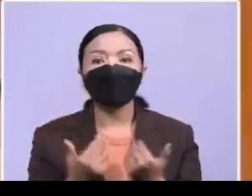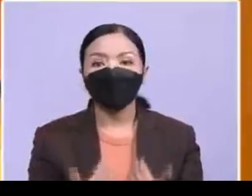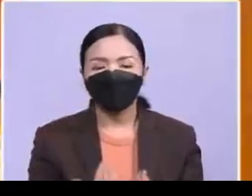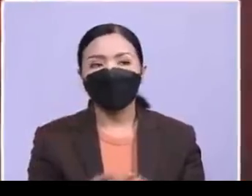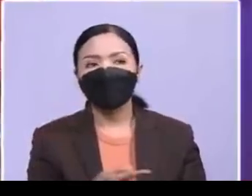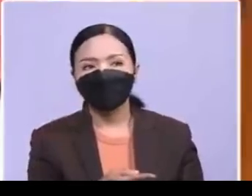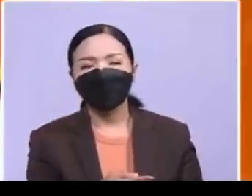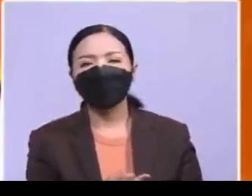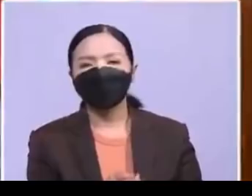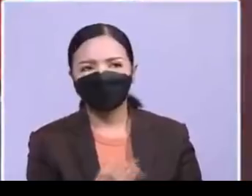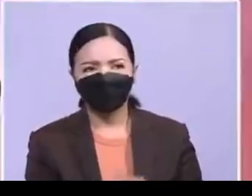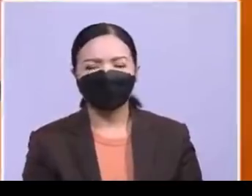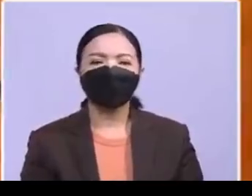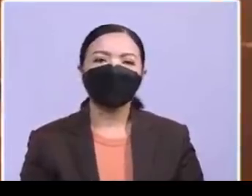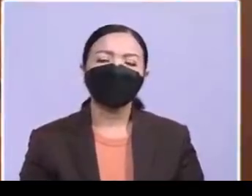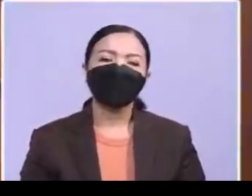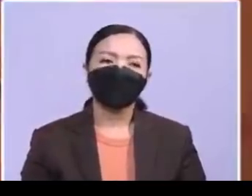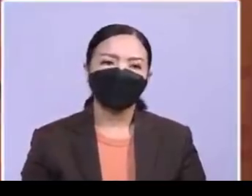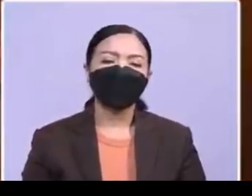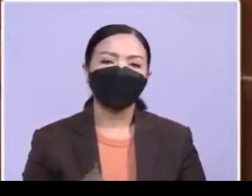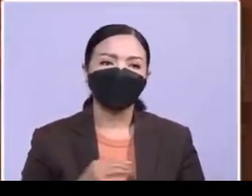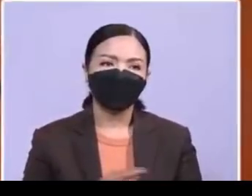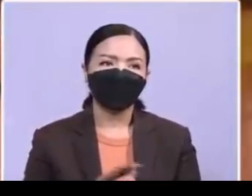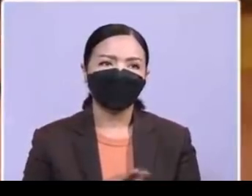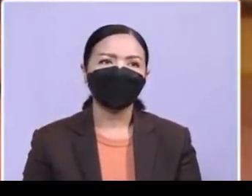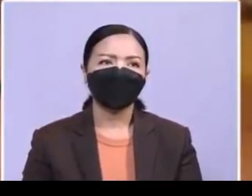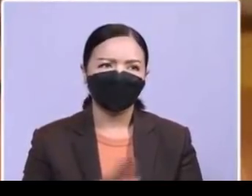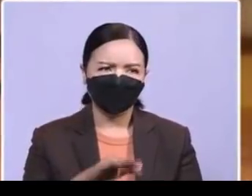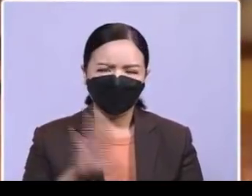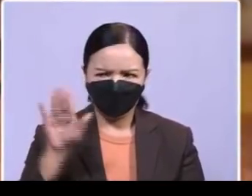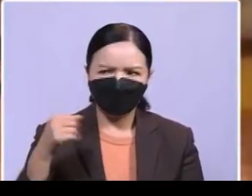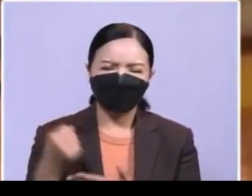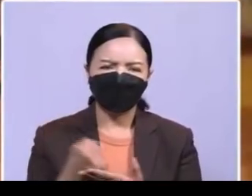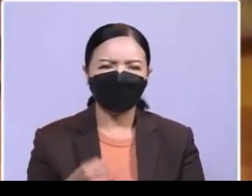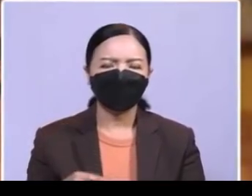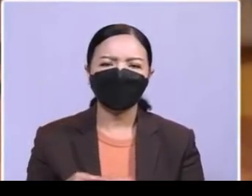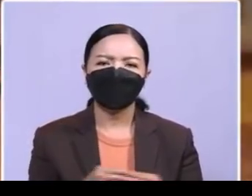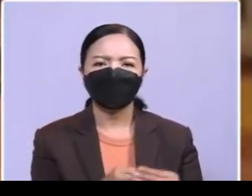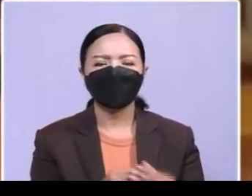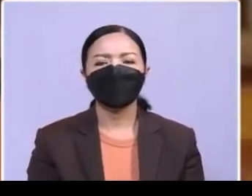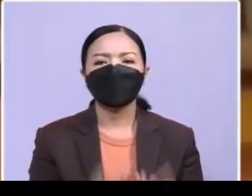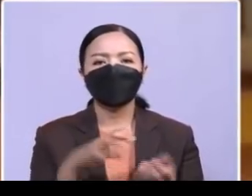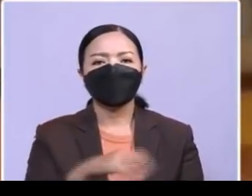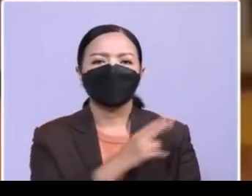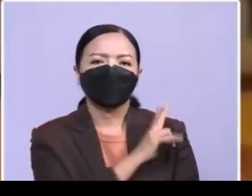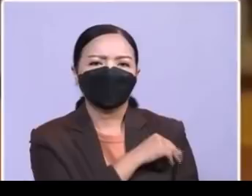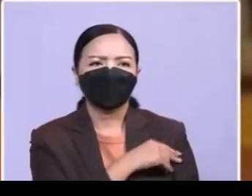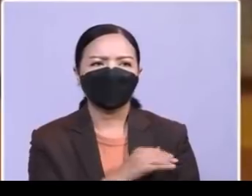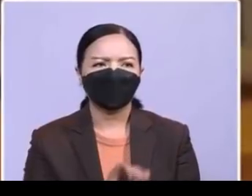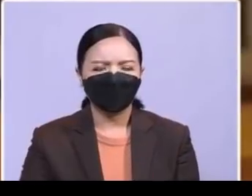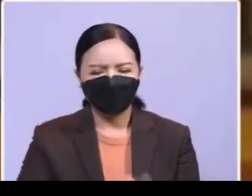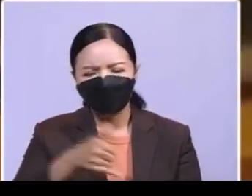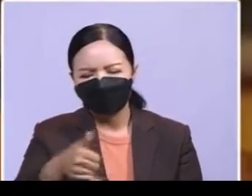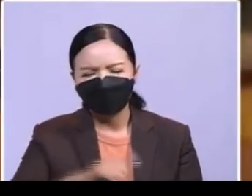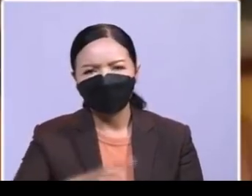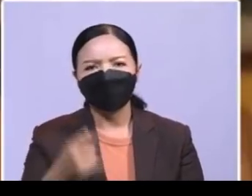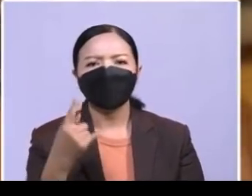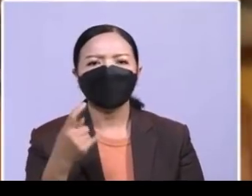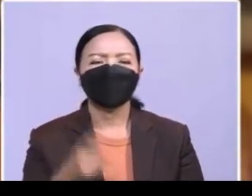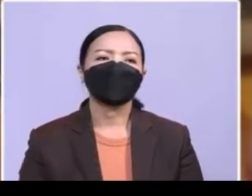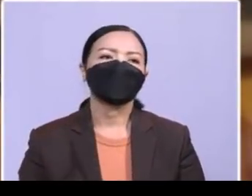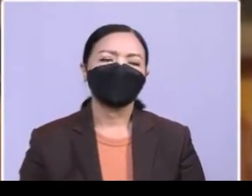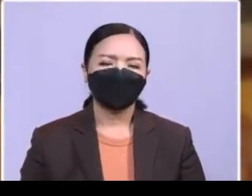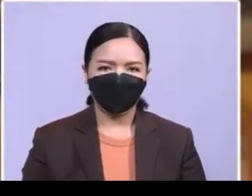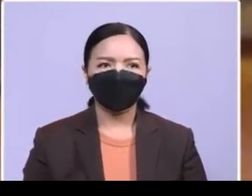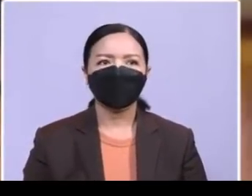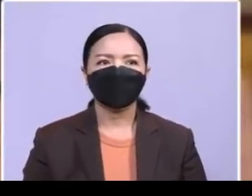เนี่ยโอ้มาก็พอดีเลยอยากจะให้มาช่วยเหลือพาไปโรงพยาบาลหน่อยลูกเดินเหินไม่ค่อยจะได้น่ะก็ได้